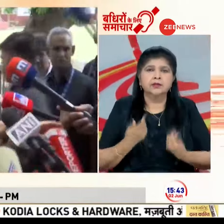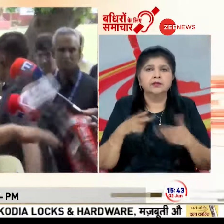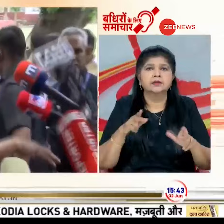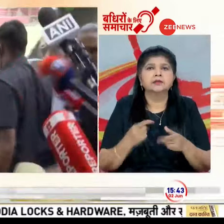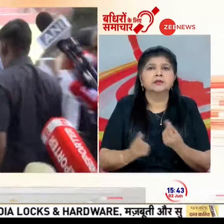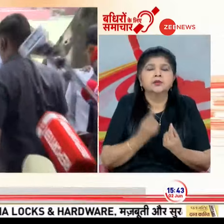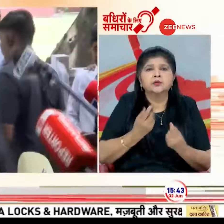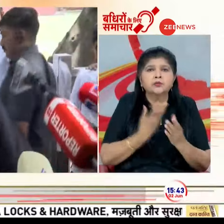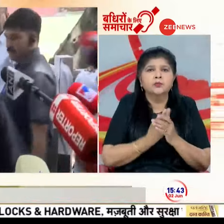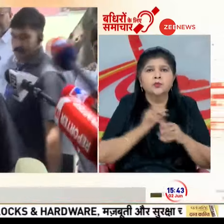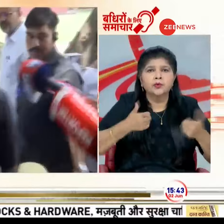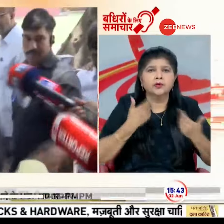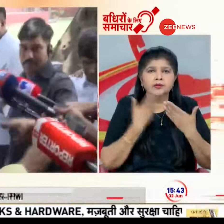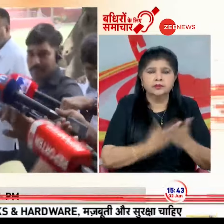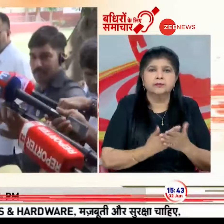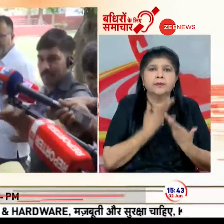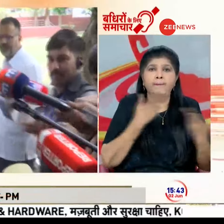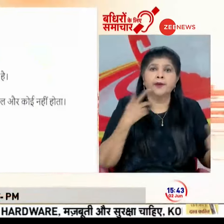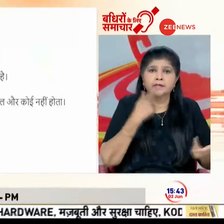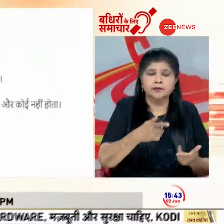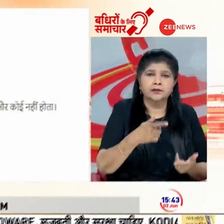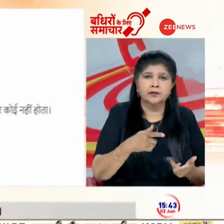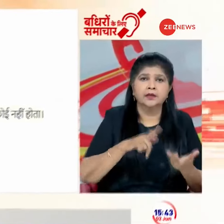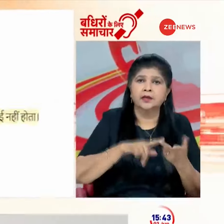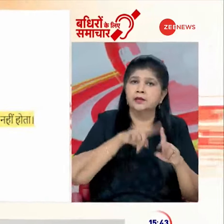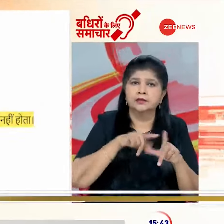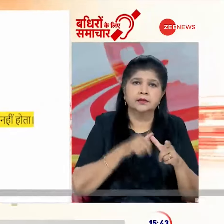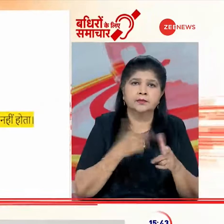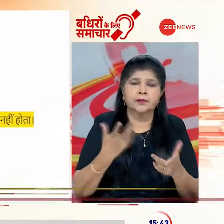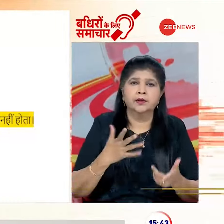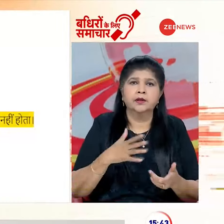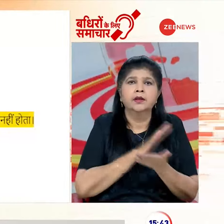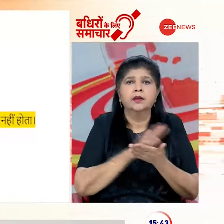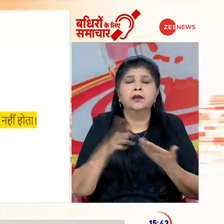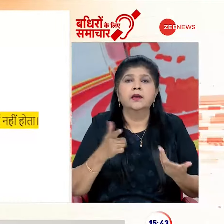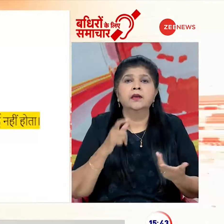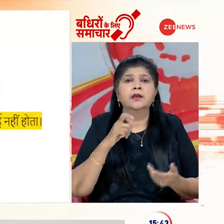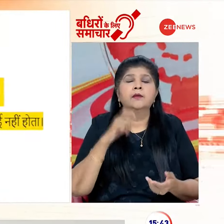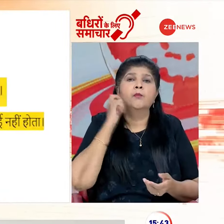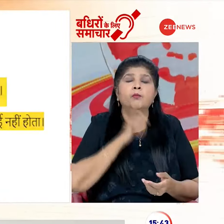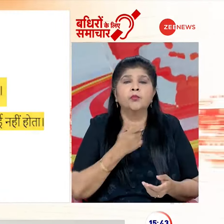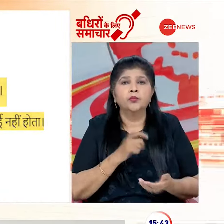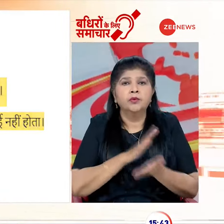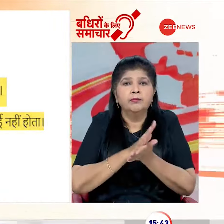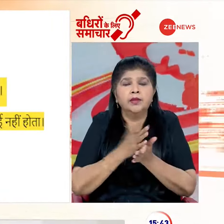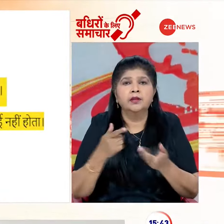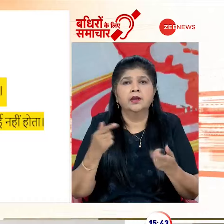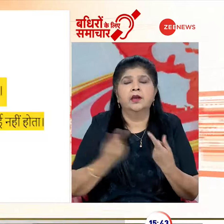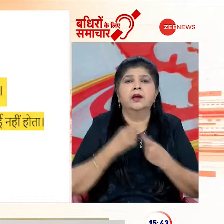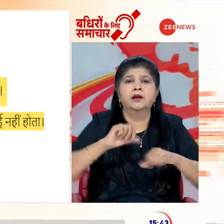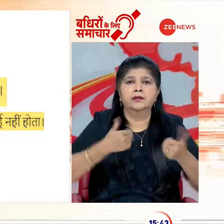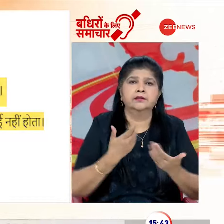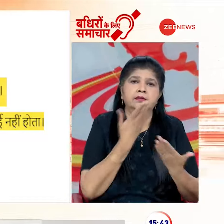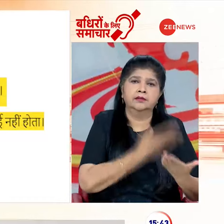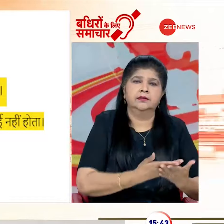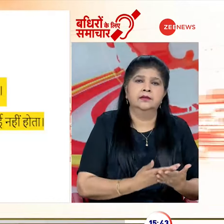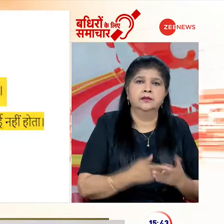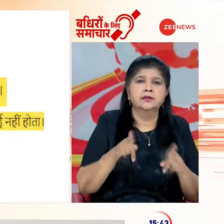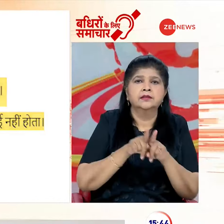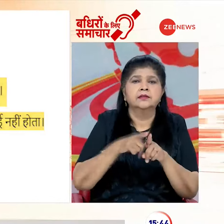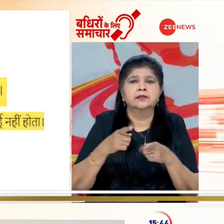राहुल गांधी ने बड़ा बयान देते हुए कहा कि ये एग्जिट पोल नहीं है, मोदी मीडिया का पोल है।